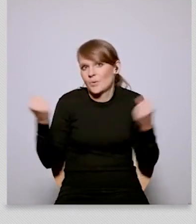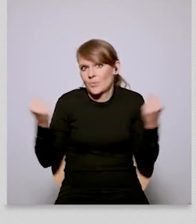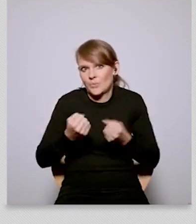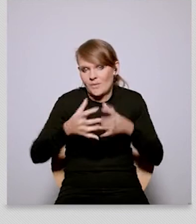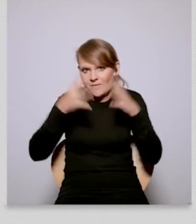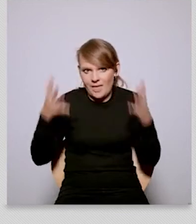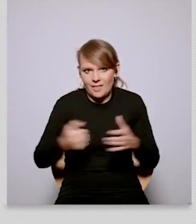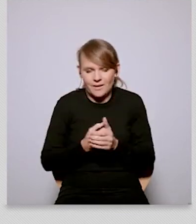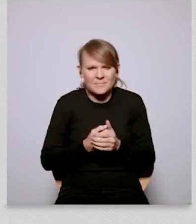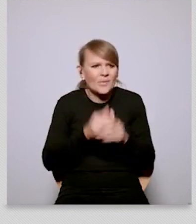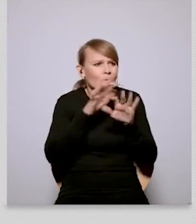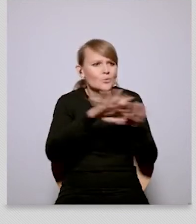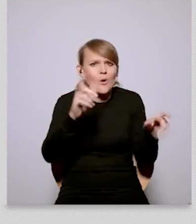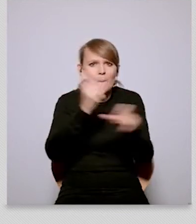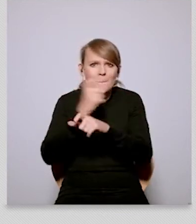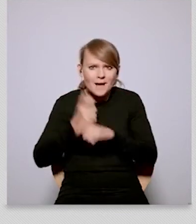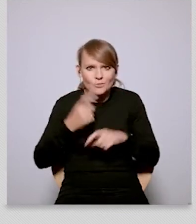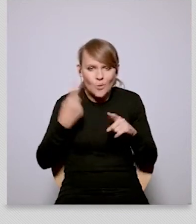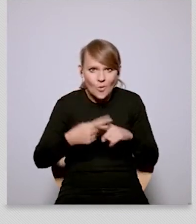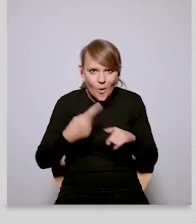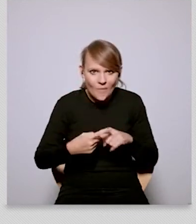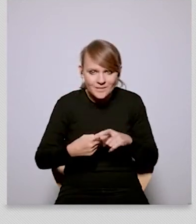członkowskich tak jak mówił Tomasz